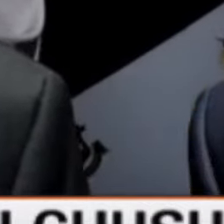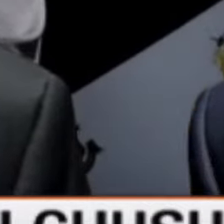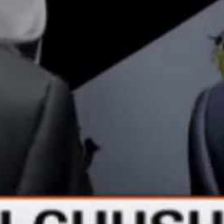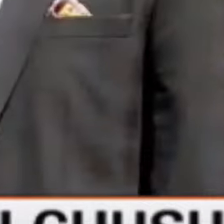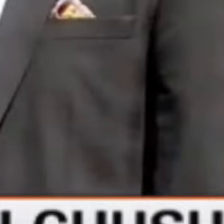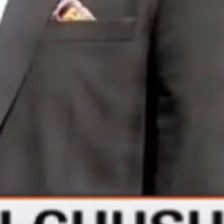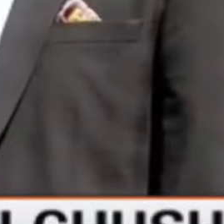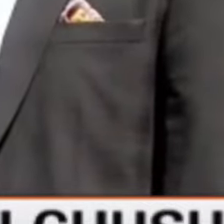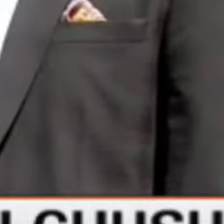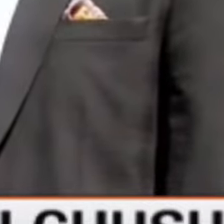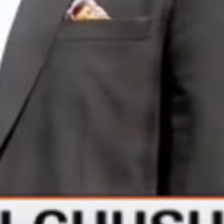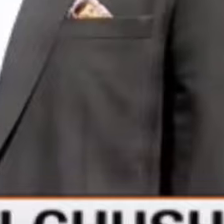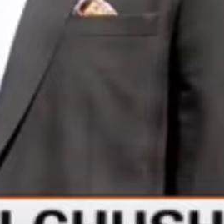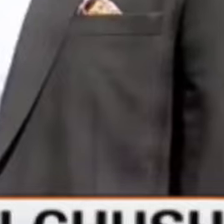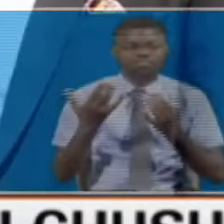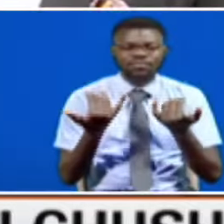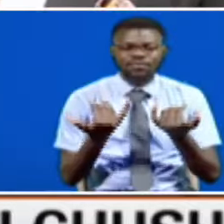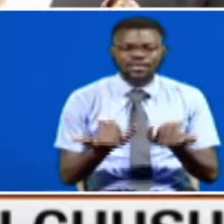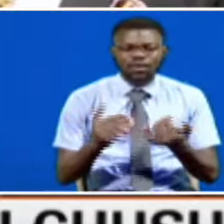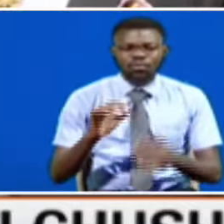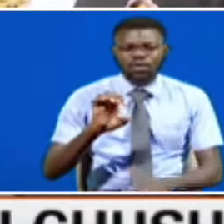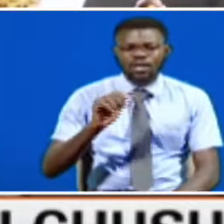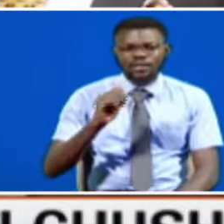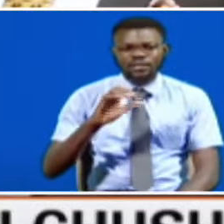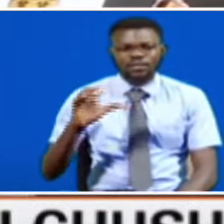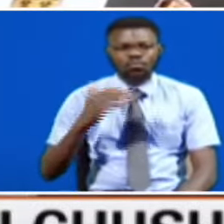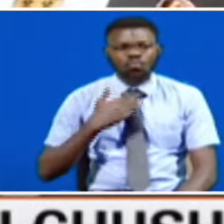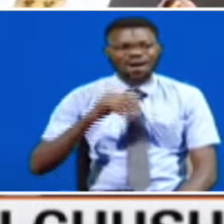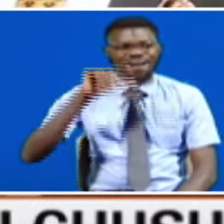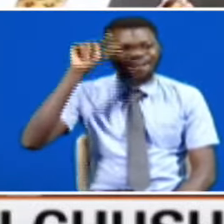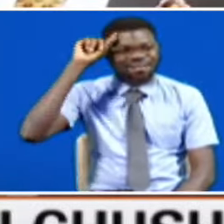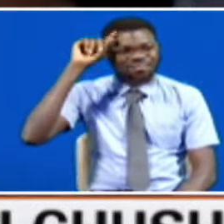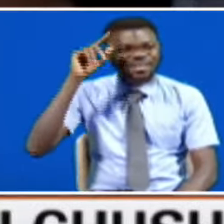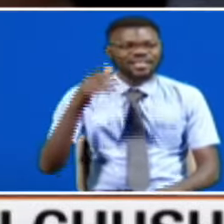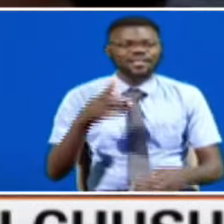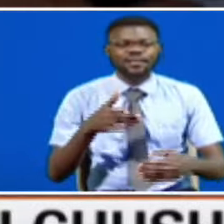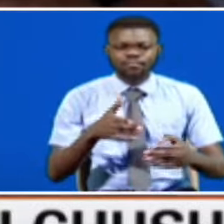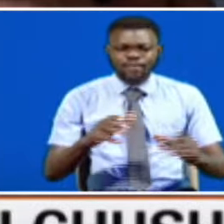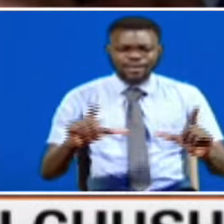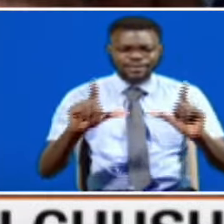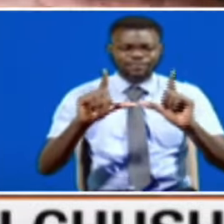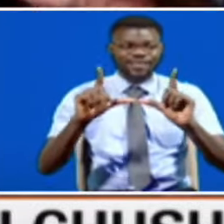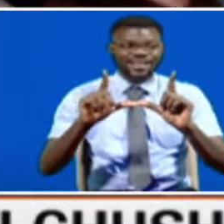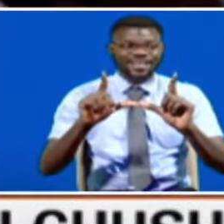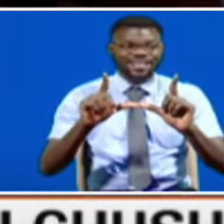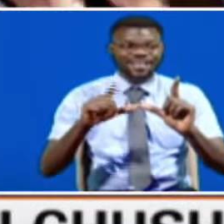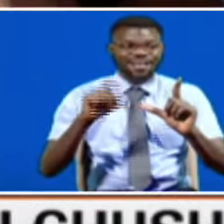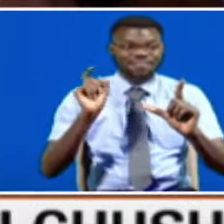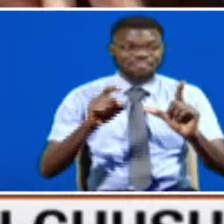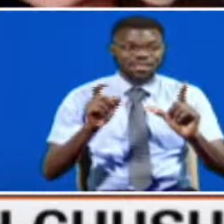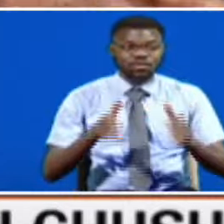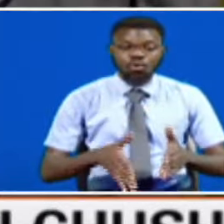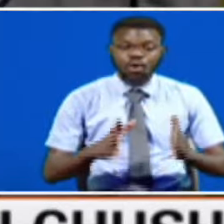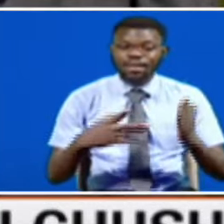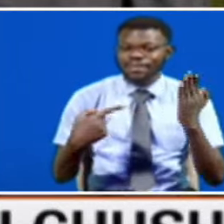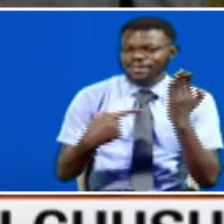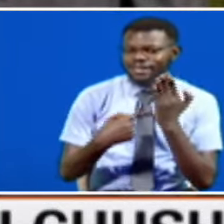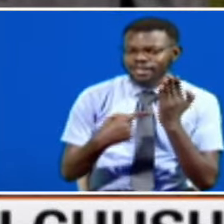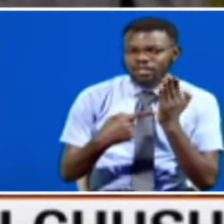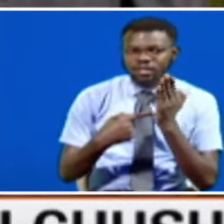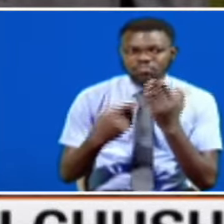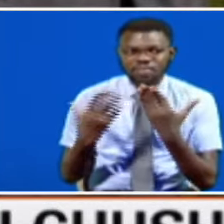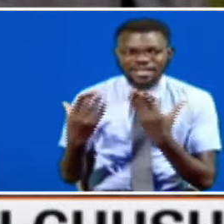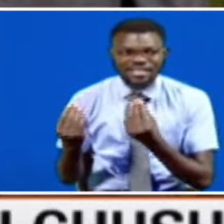given immediately. Sasa EACC inataka serikali kuhakikisha vyeti vya masomo vimewekwa kwa mfumo wa kidijitali ili